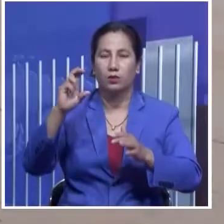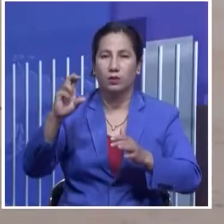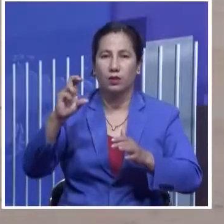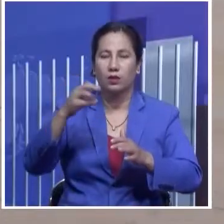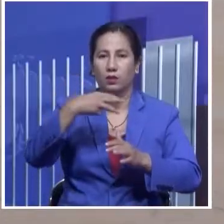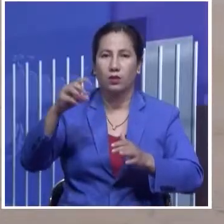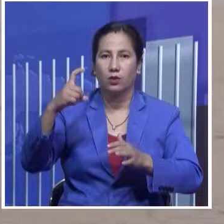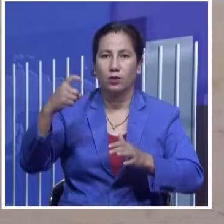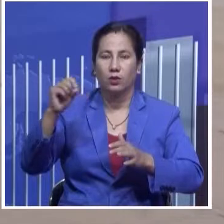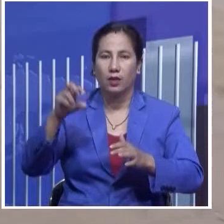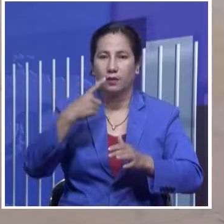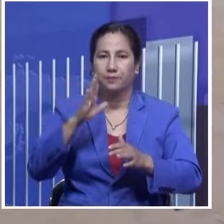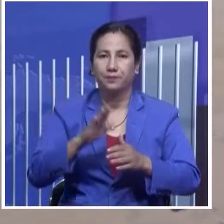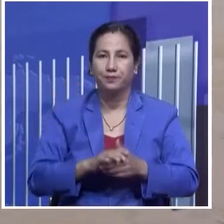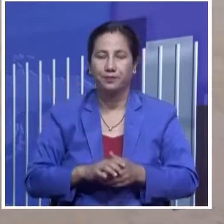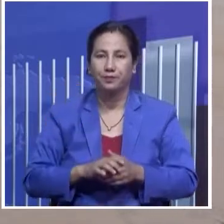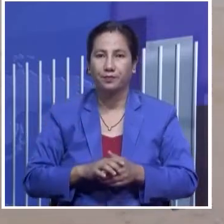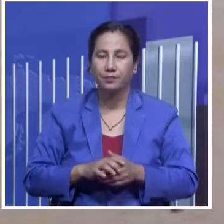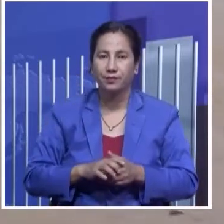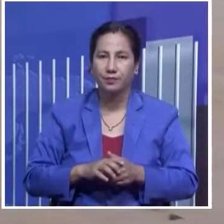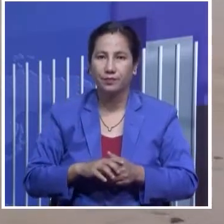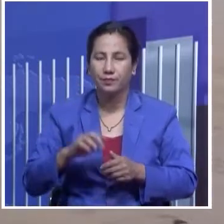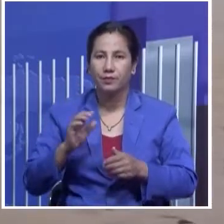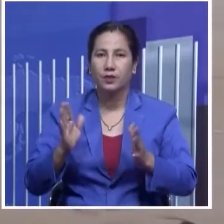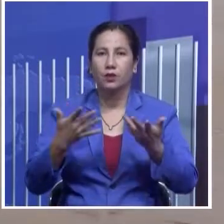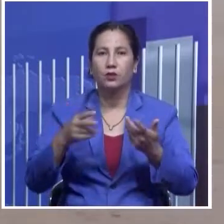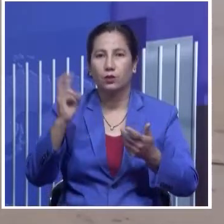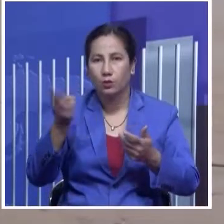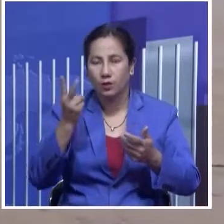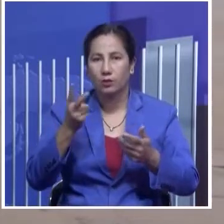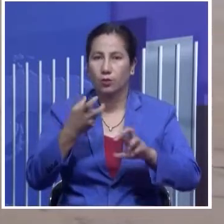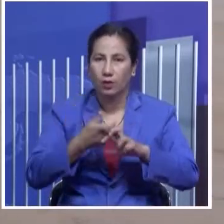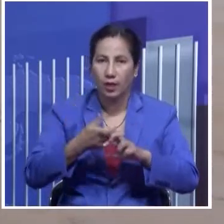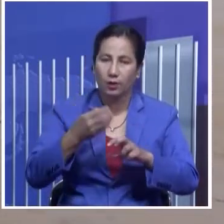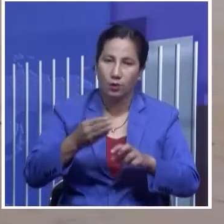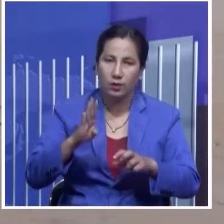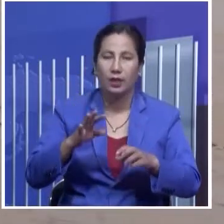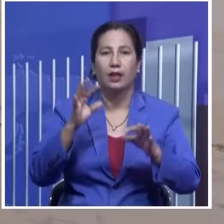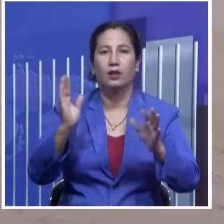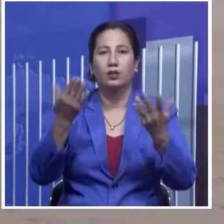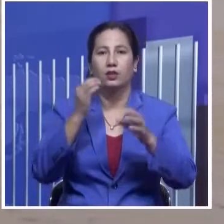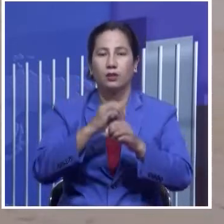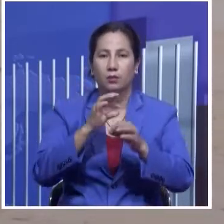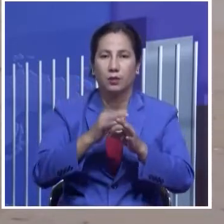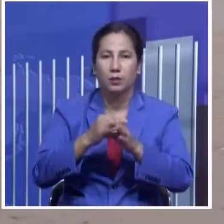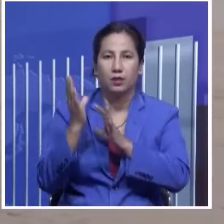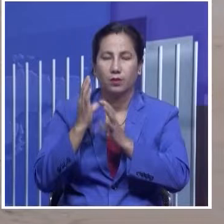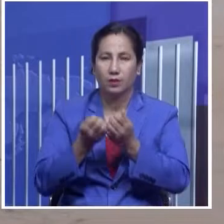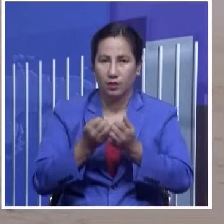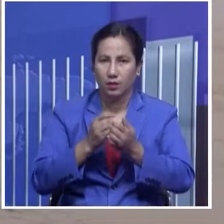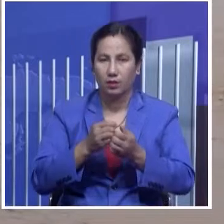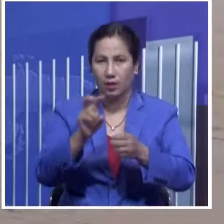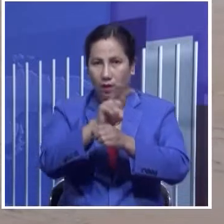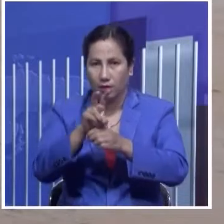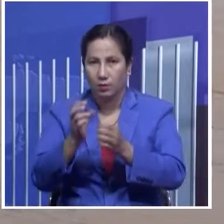विपद व्यवस्थापनको लागि ठ्याक्कै यही गर्ने भनेर हुँदैन, किनभने कस्तो किसिमको विपद आउने हो, त्यसलाई कसरी व्यवस्थापन गर्ने हो भनेर यसरी नै अनुगमन